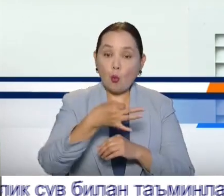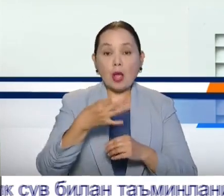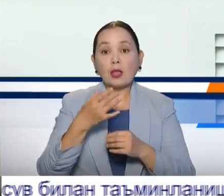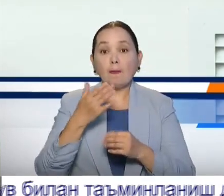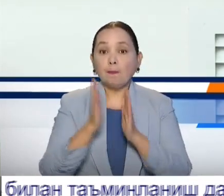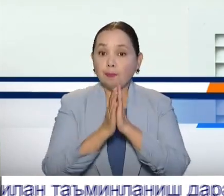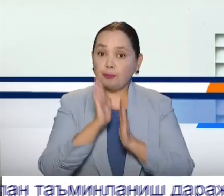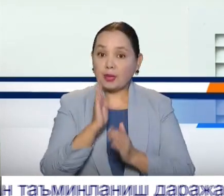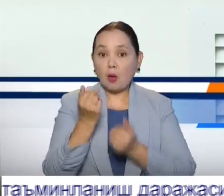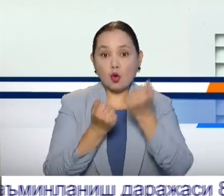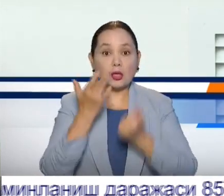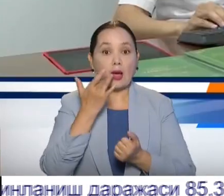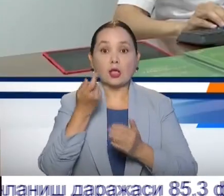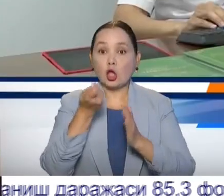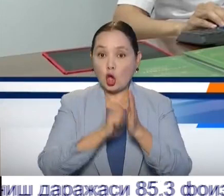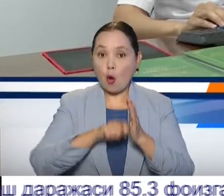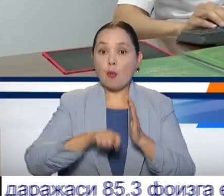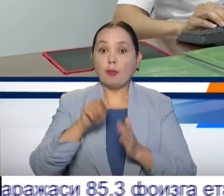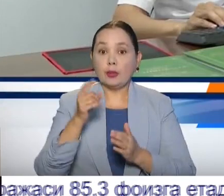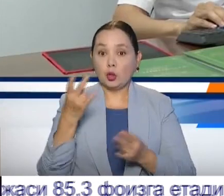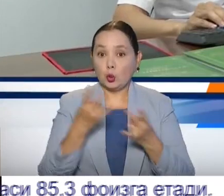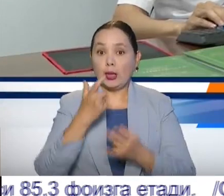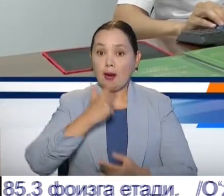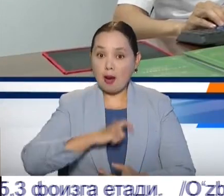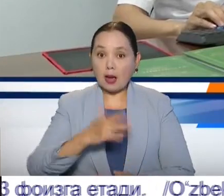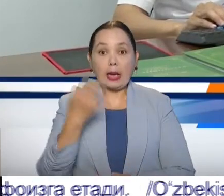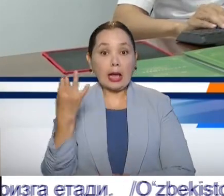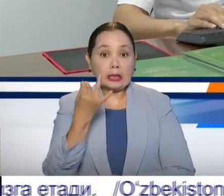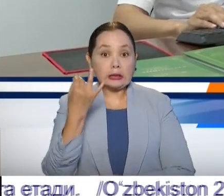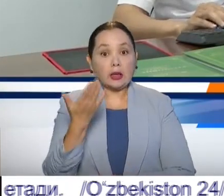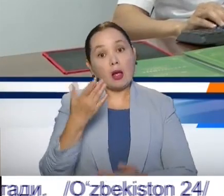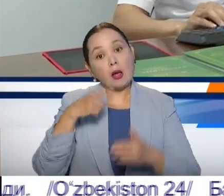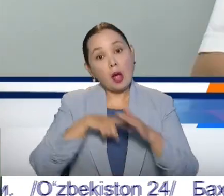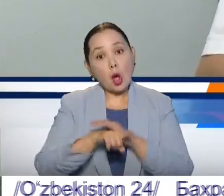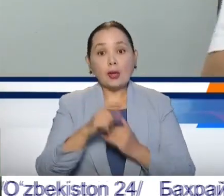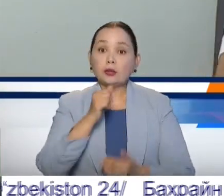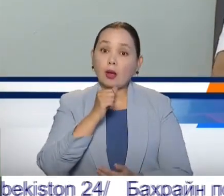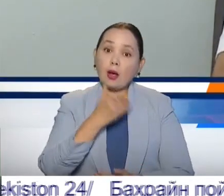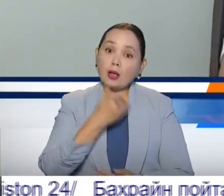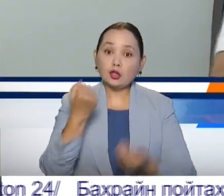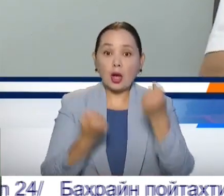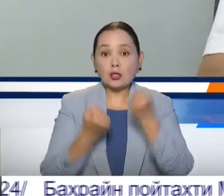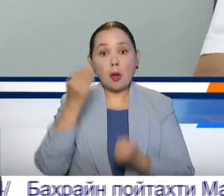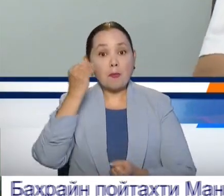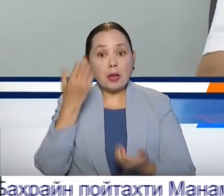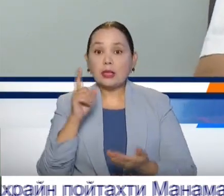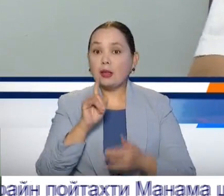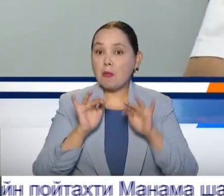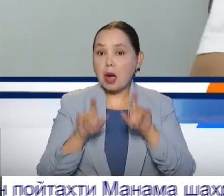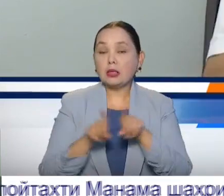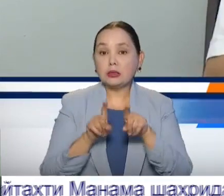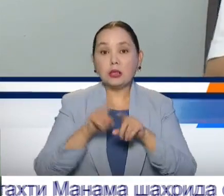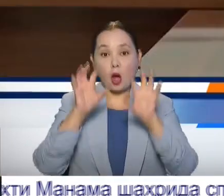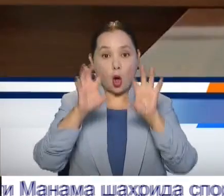mashinalaringizni har doim yopib yuringlar. Qiziqishdan olib qochadimi, haydab ko'rishni maqsad qiladimi, nima qilsa ham